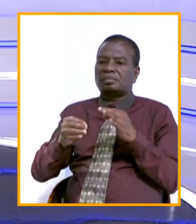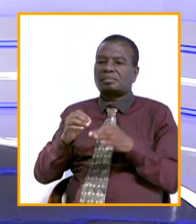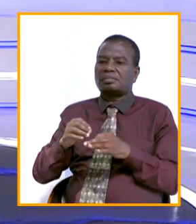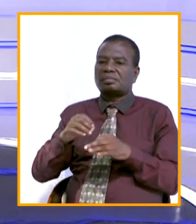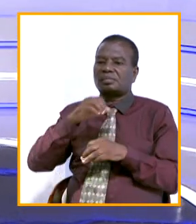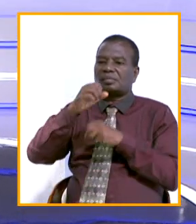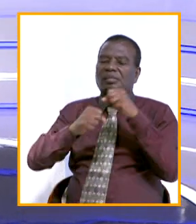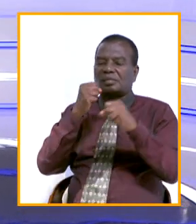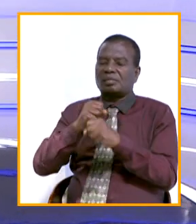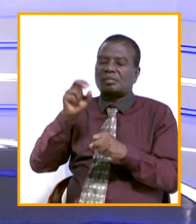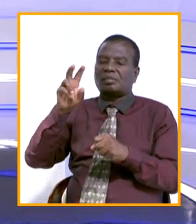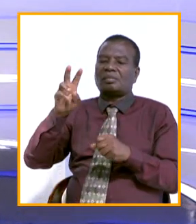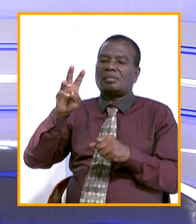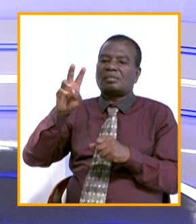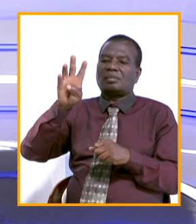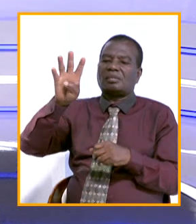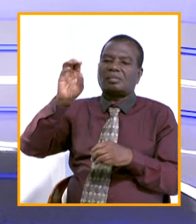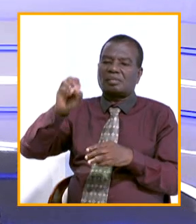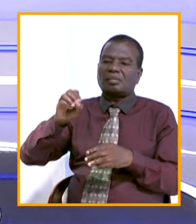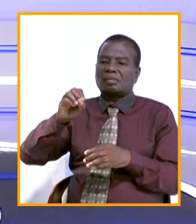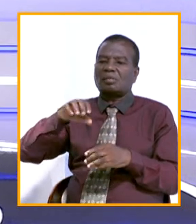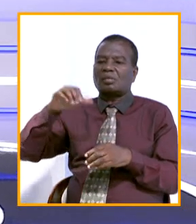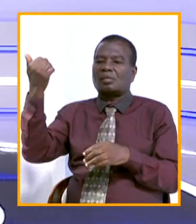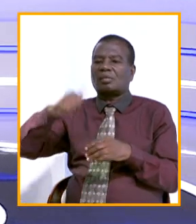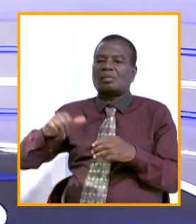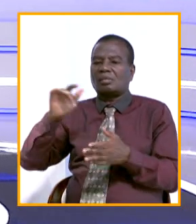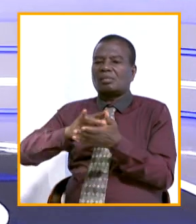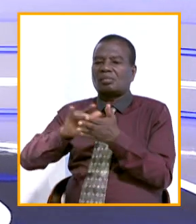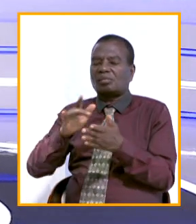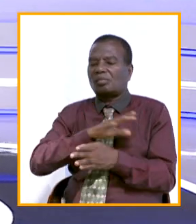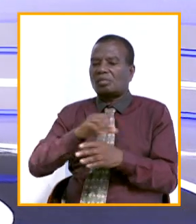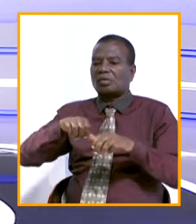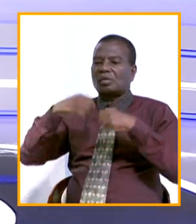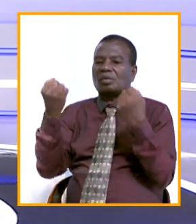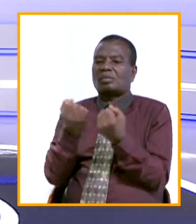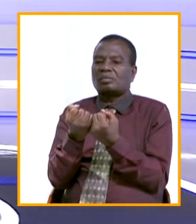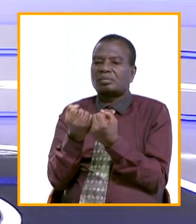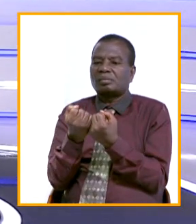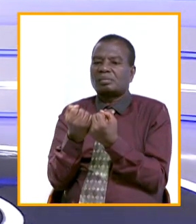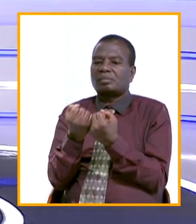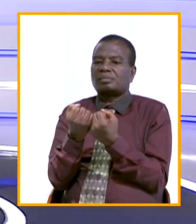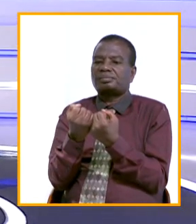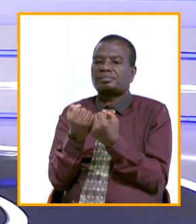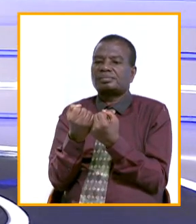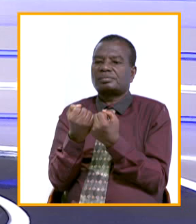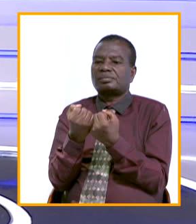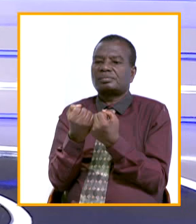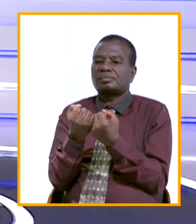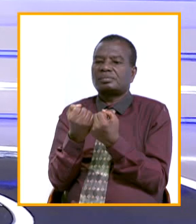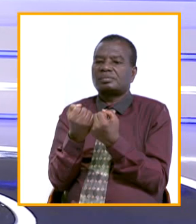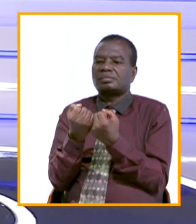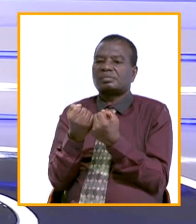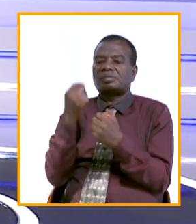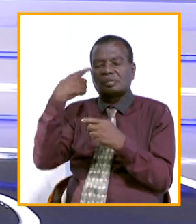aucun médicament ne permettait de soigner la tuberculose, aujourd'hui, une association d'antibiotiques et chimiothérapeutiques est utilisée